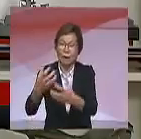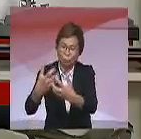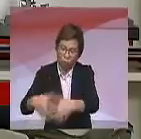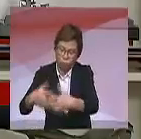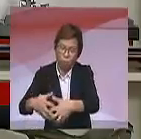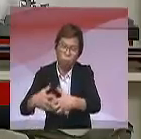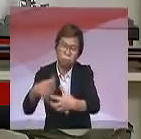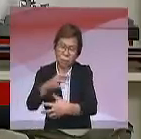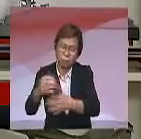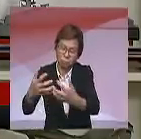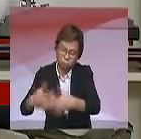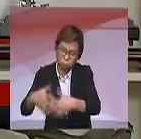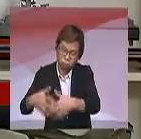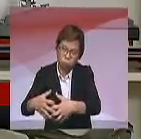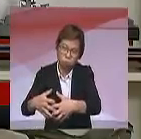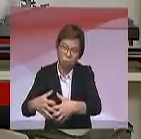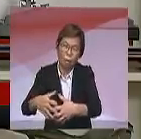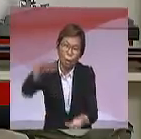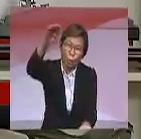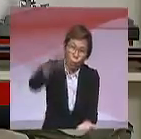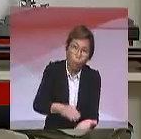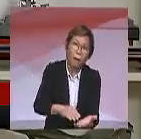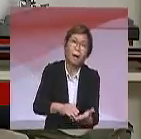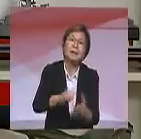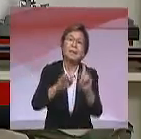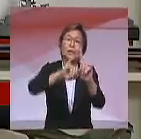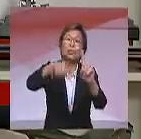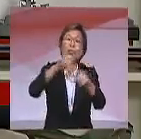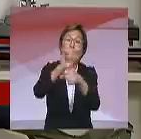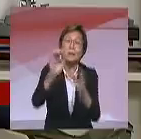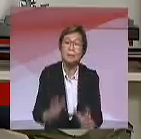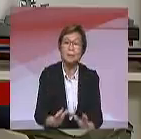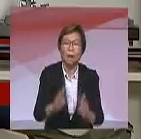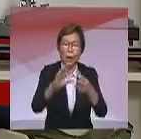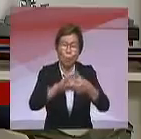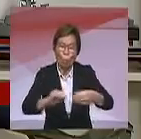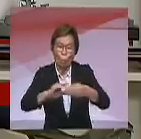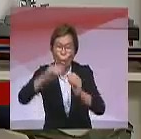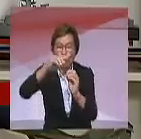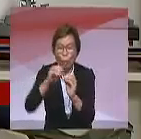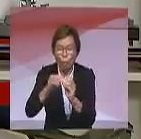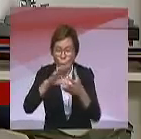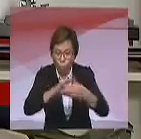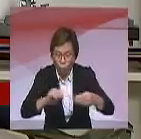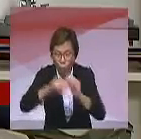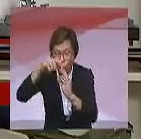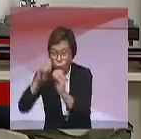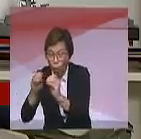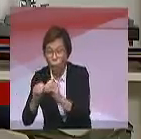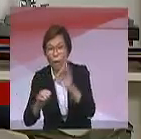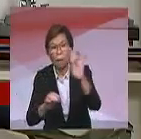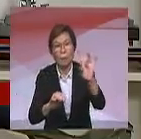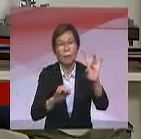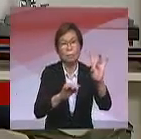dan perkilangan. Ya, saya dari segi detailnya difahamkan